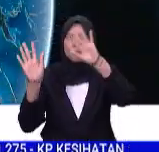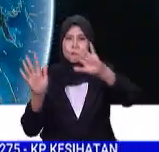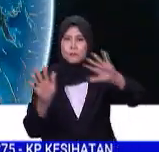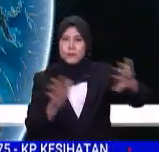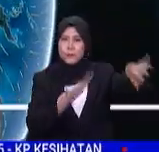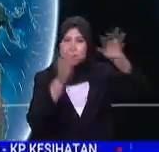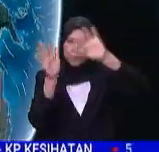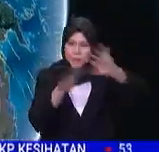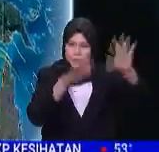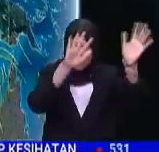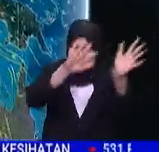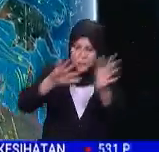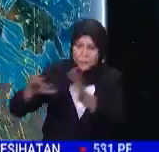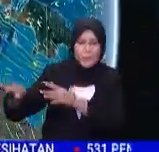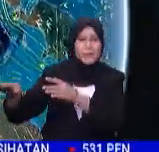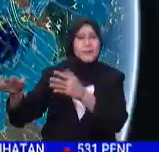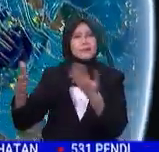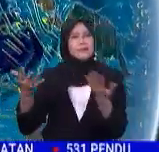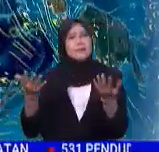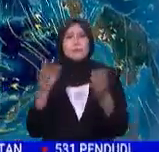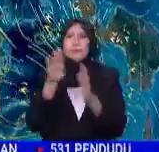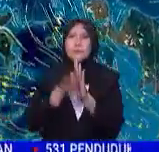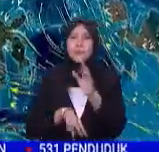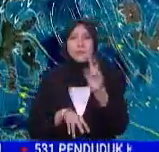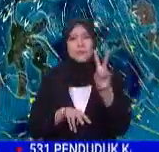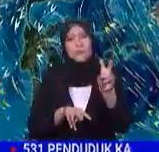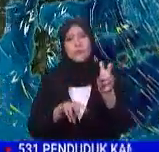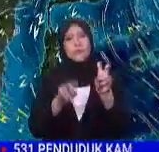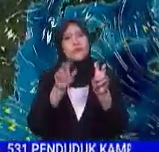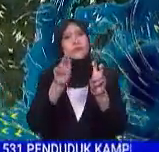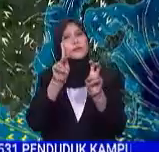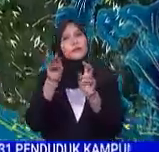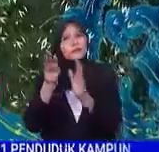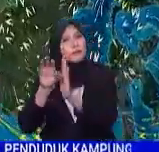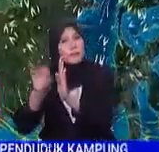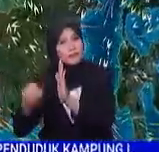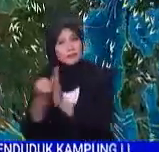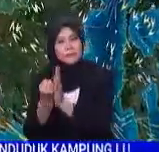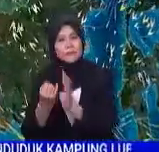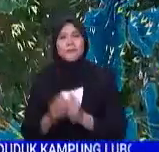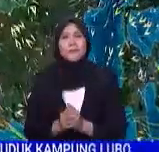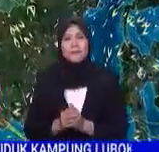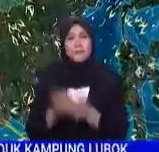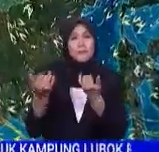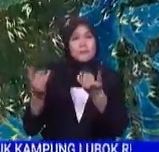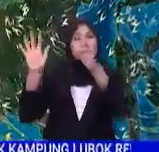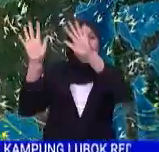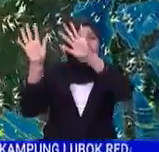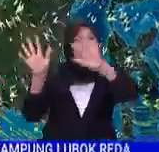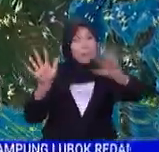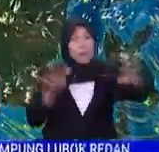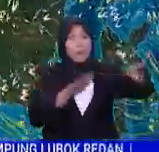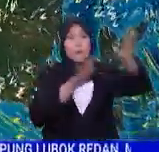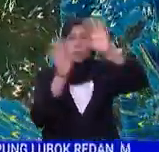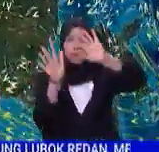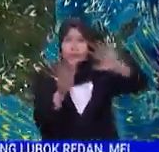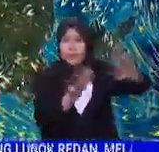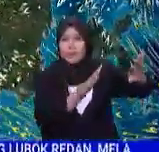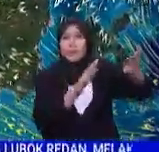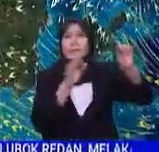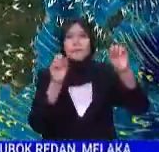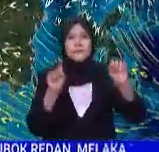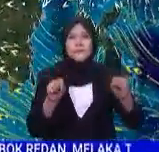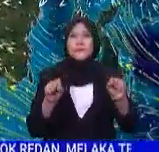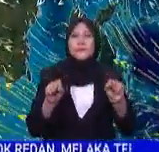dari pelbagai hala dengan kelajuan lemah kurang 20 km/jam. Dan keadaan angin seperti ini secara lazimnya masih lagi boleh